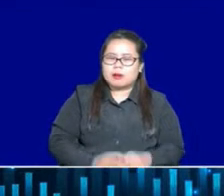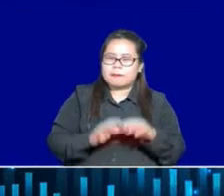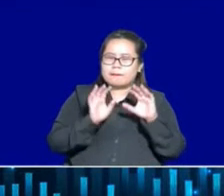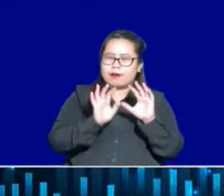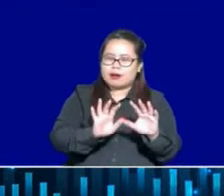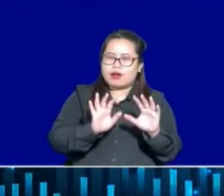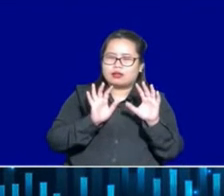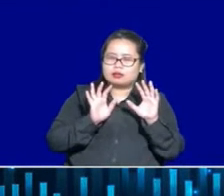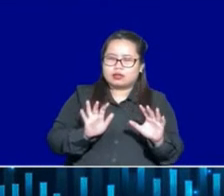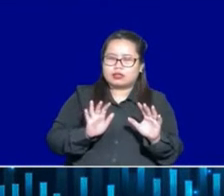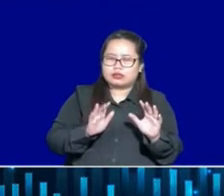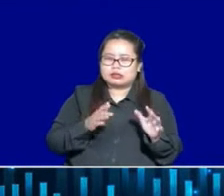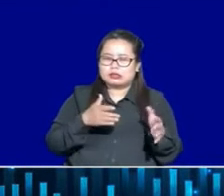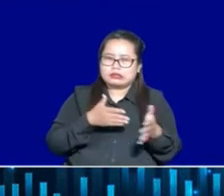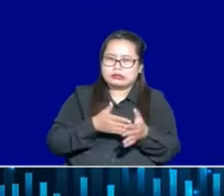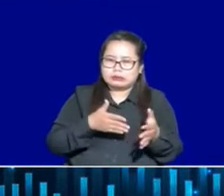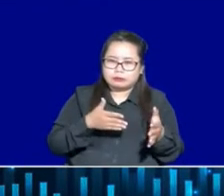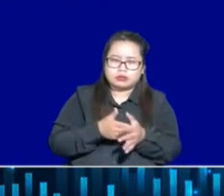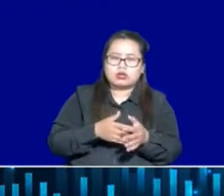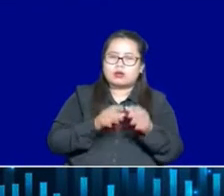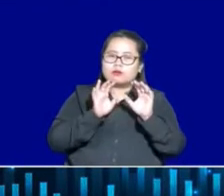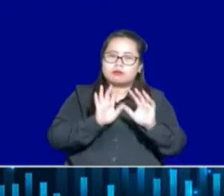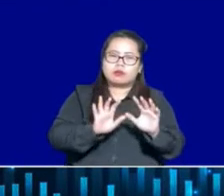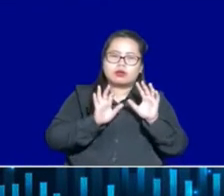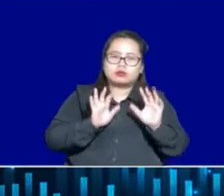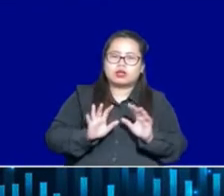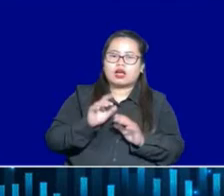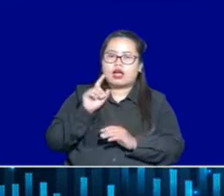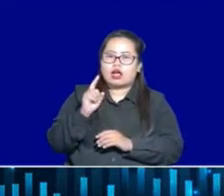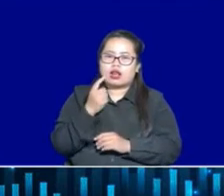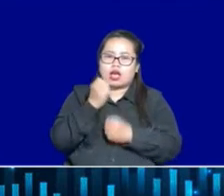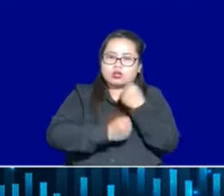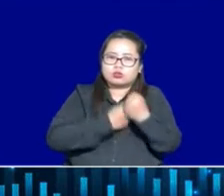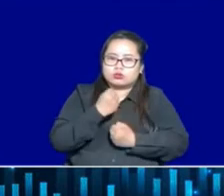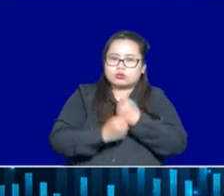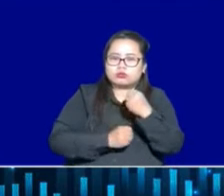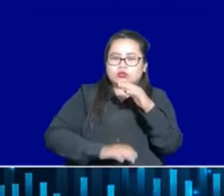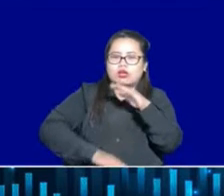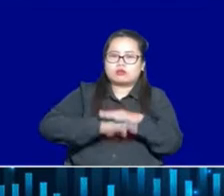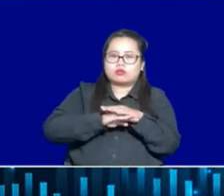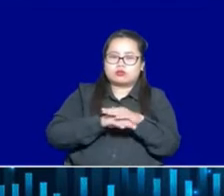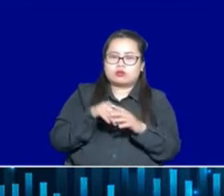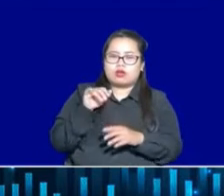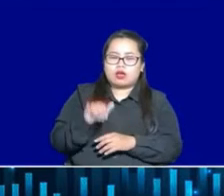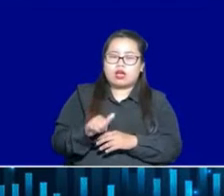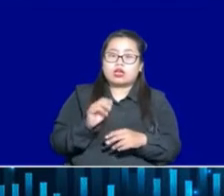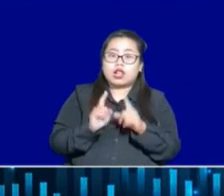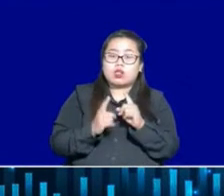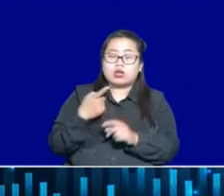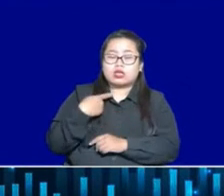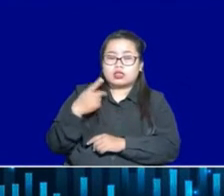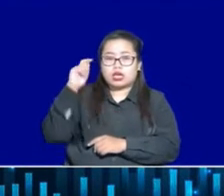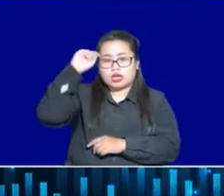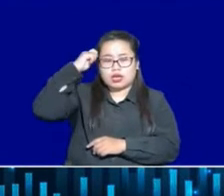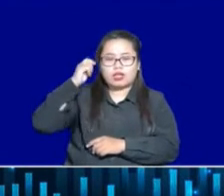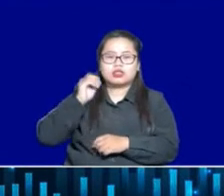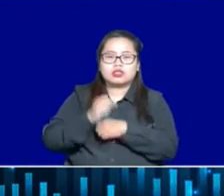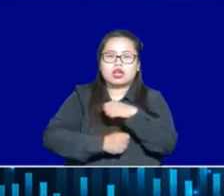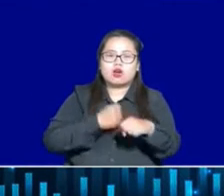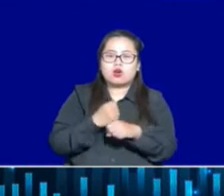ranjaunya mungkin, banyak hal yang mesti dipenuhi. Kita masih ingat pada tahun-tahun